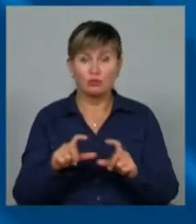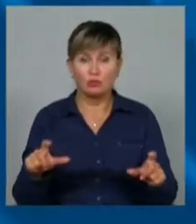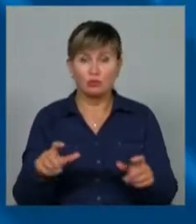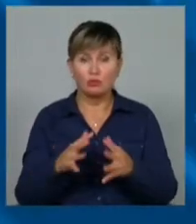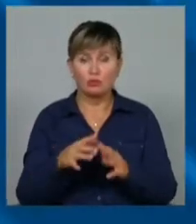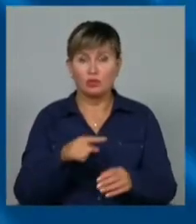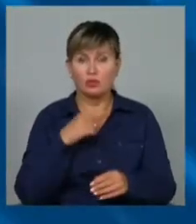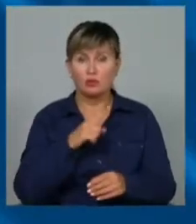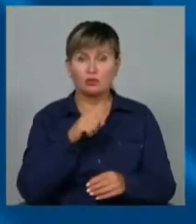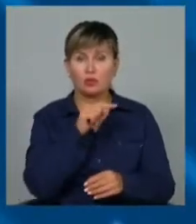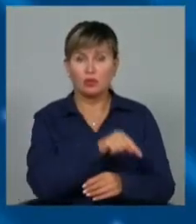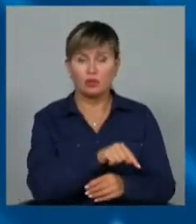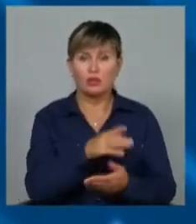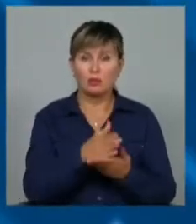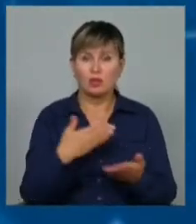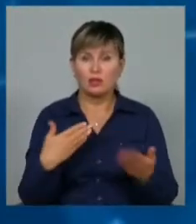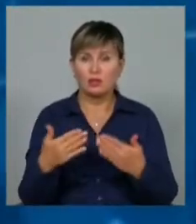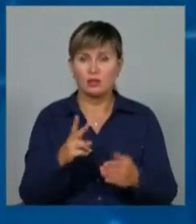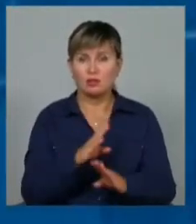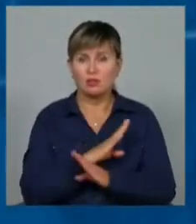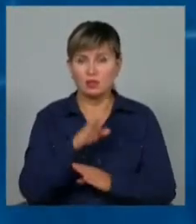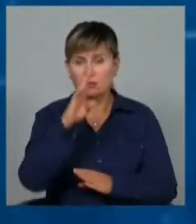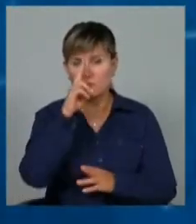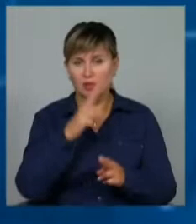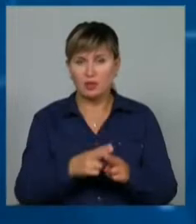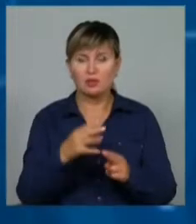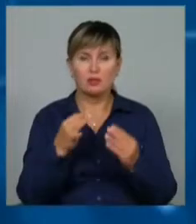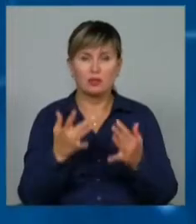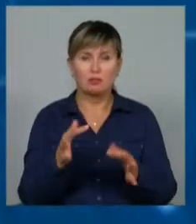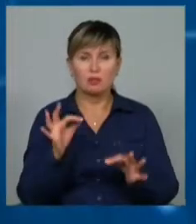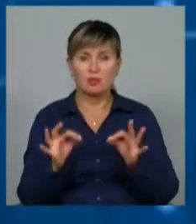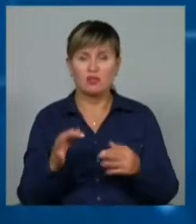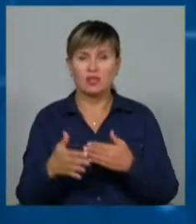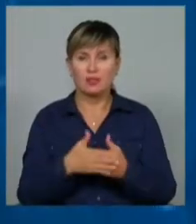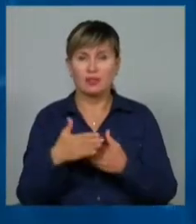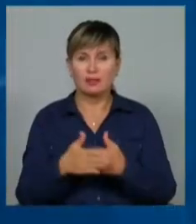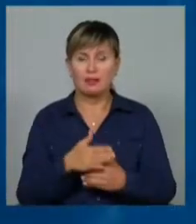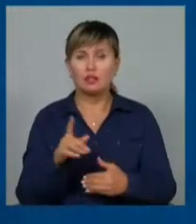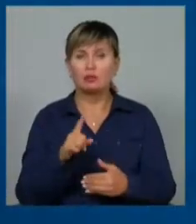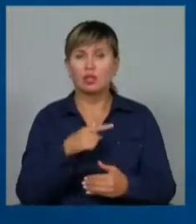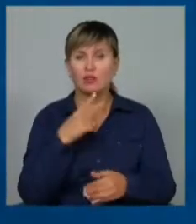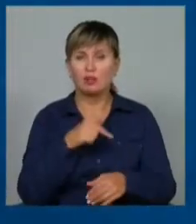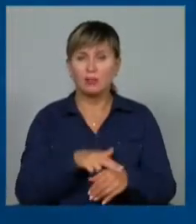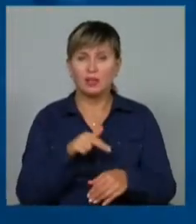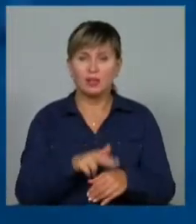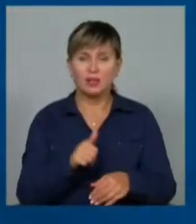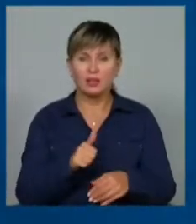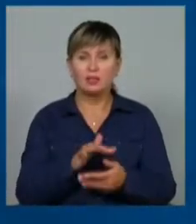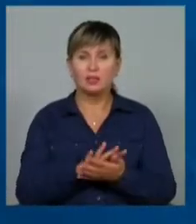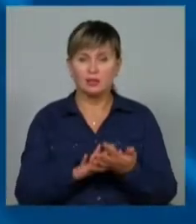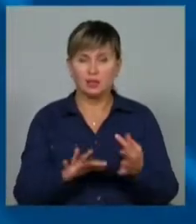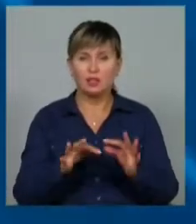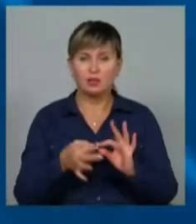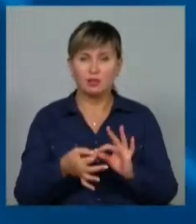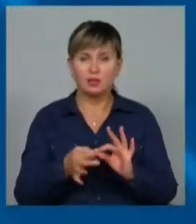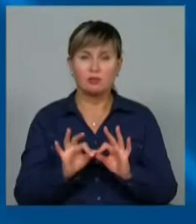сельчане подозревают в том, что она имеет отношение к смерти брата и требует справедливого наказания. А что говорят в полиции? Подробности этой